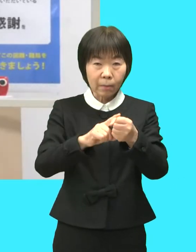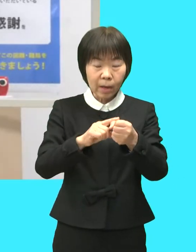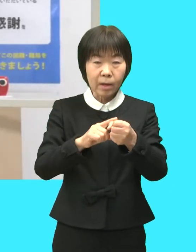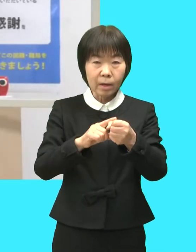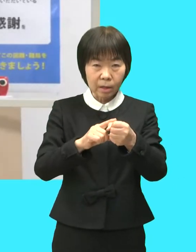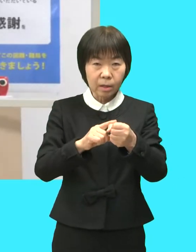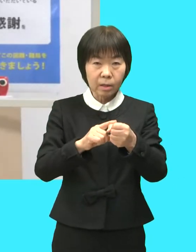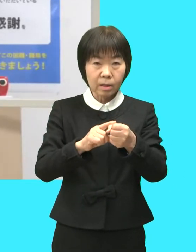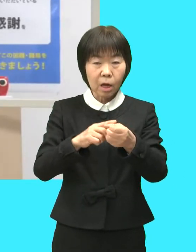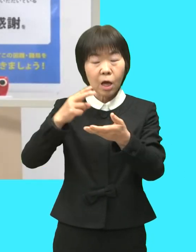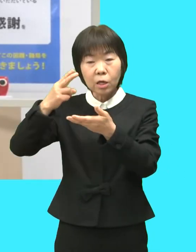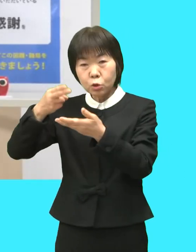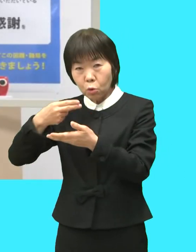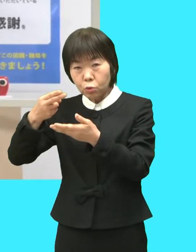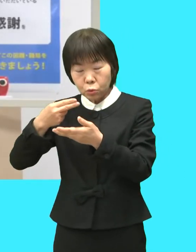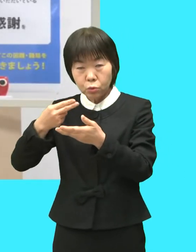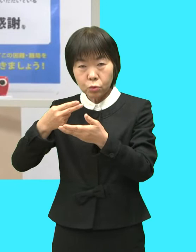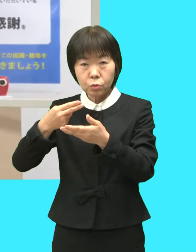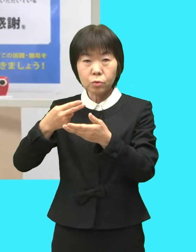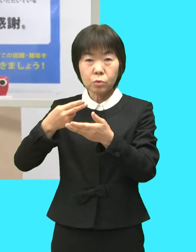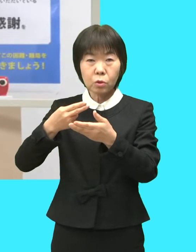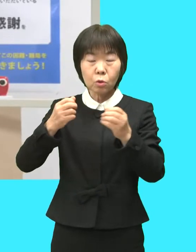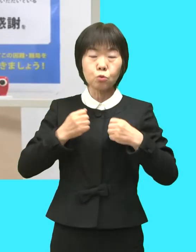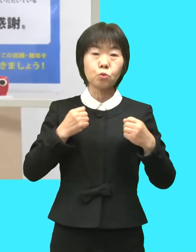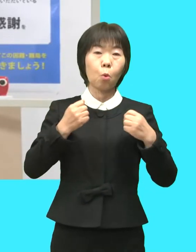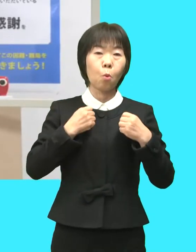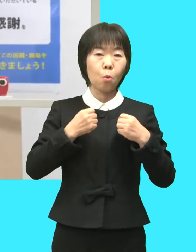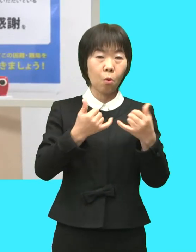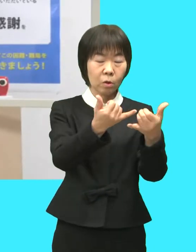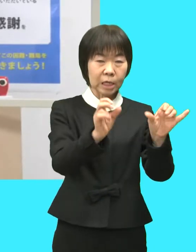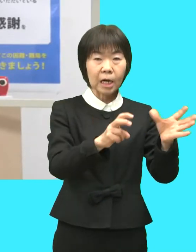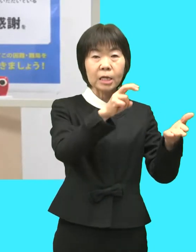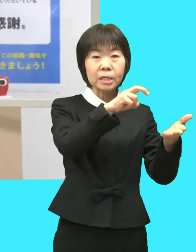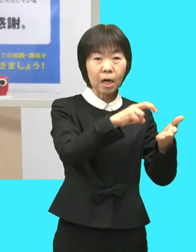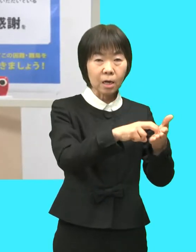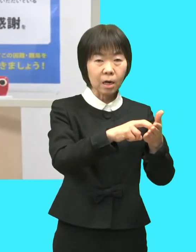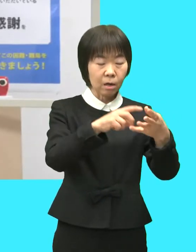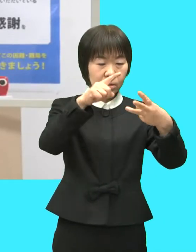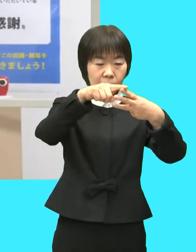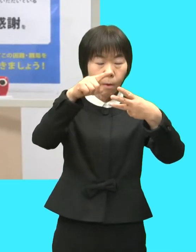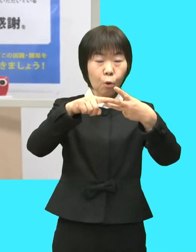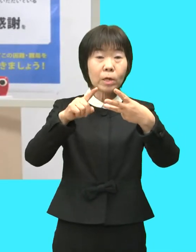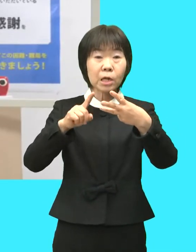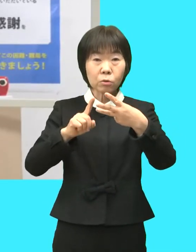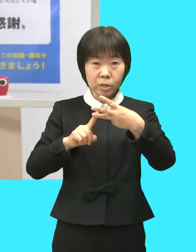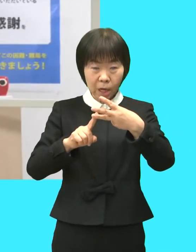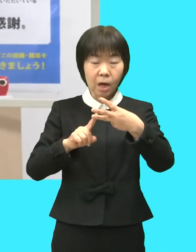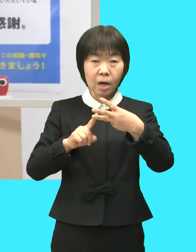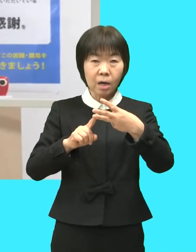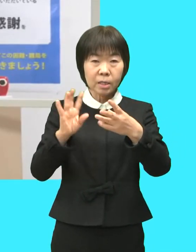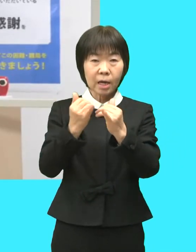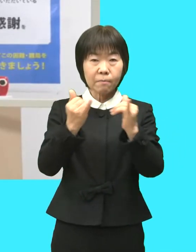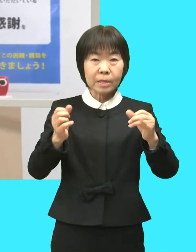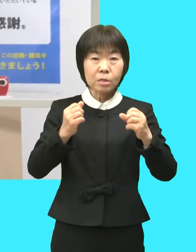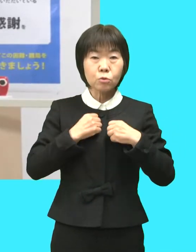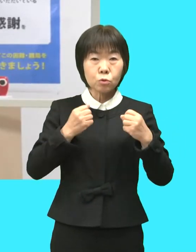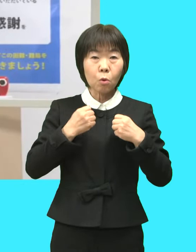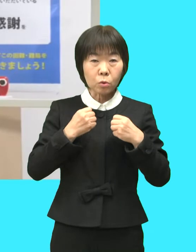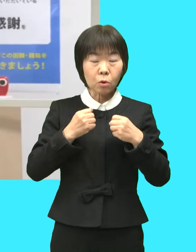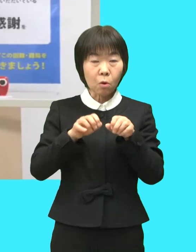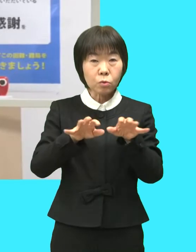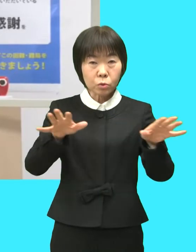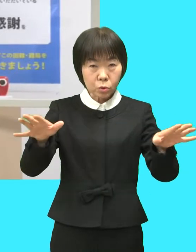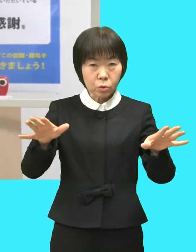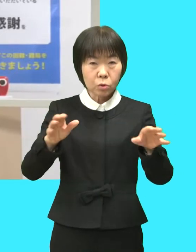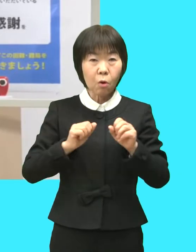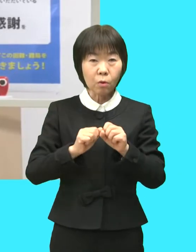き続き食・運動・社会参加を三本柱とした県民運動の普及